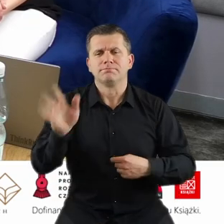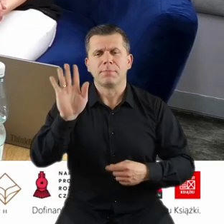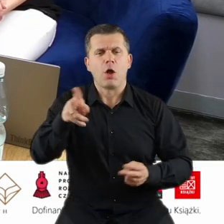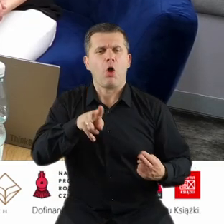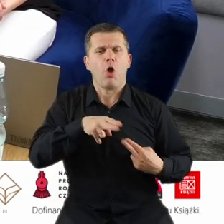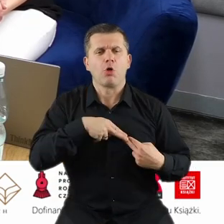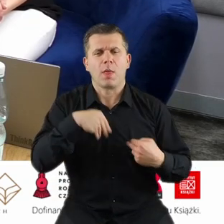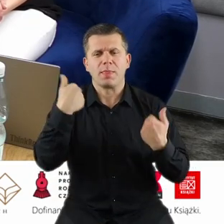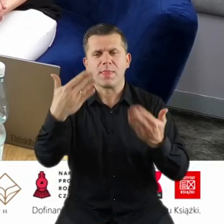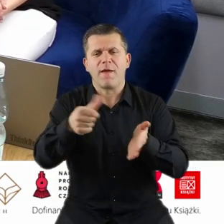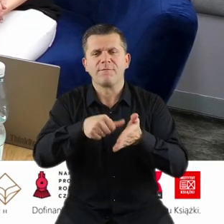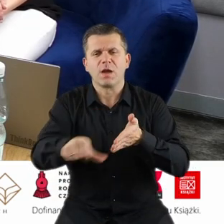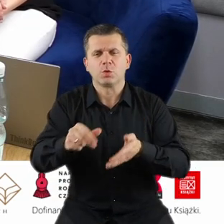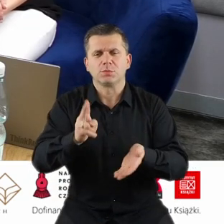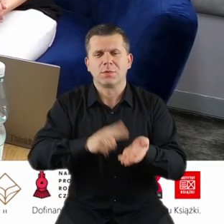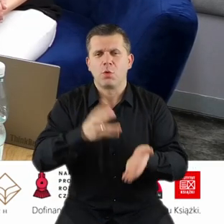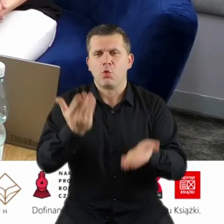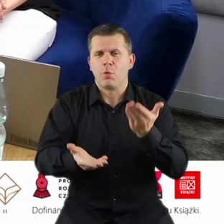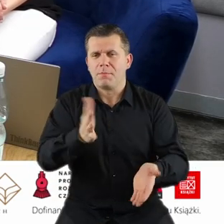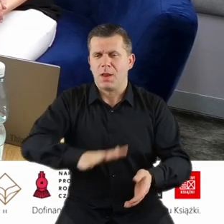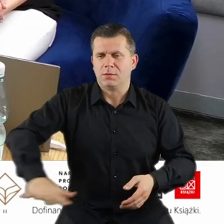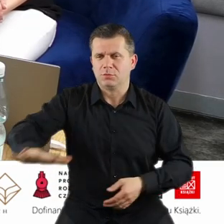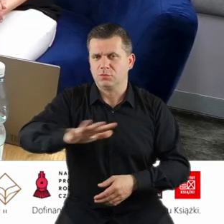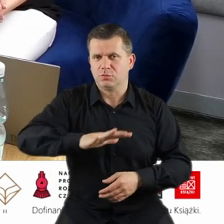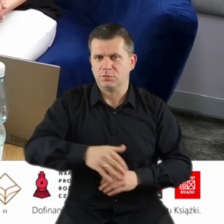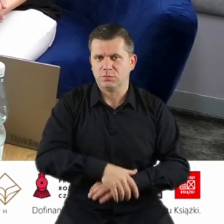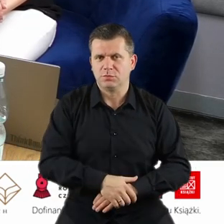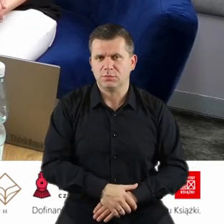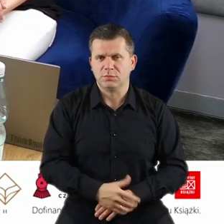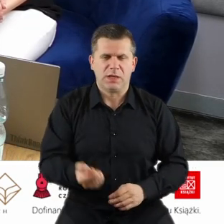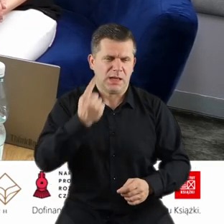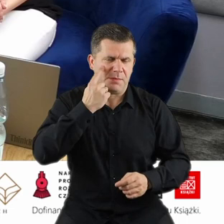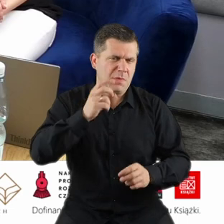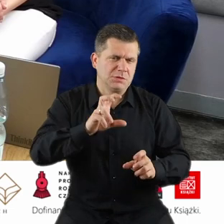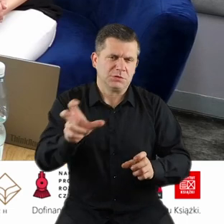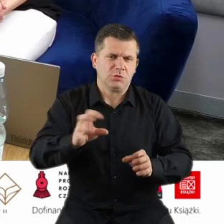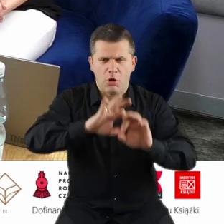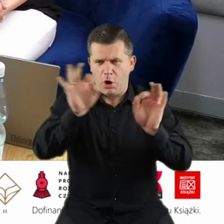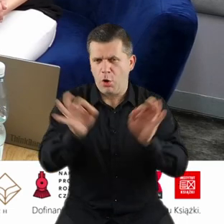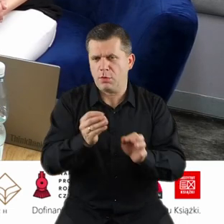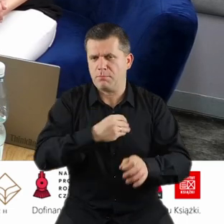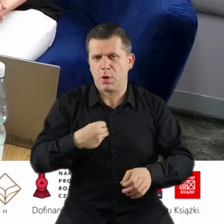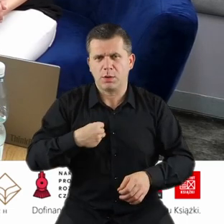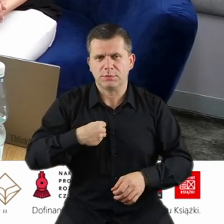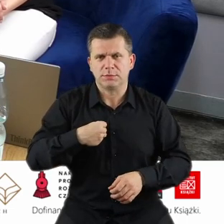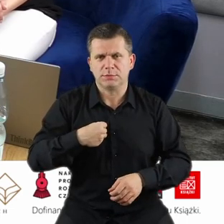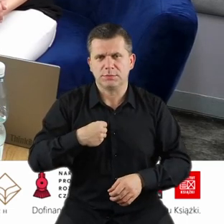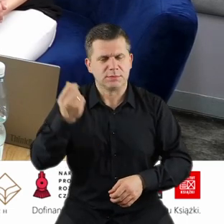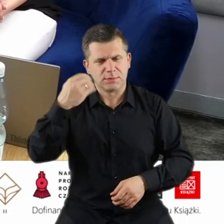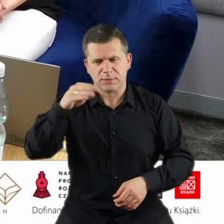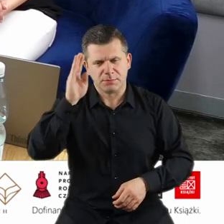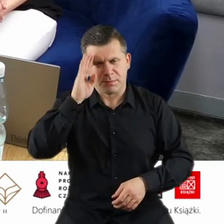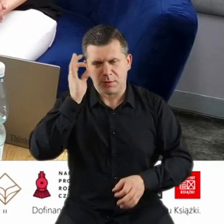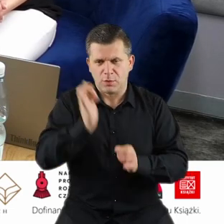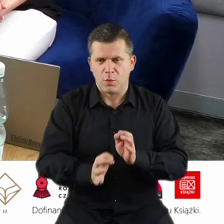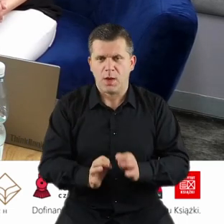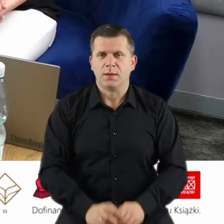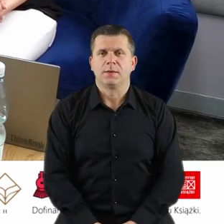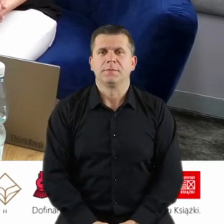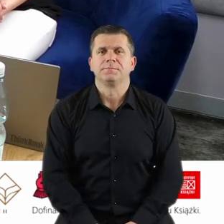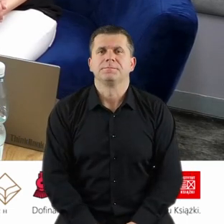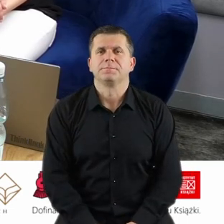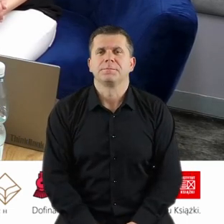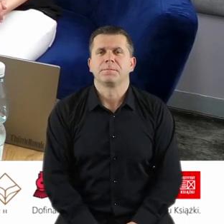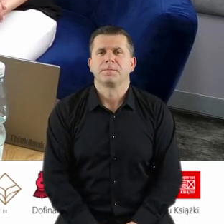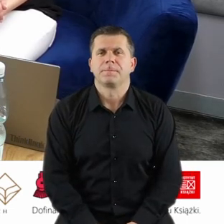honorowanych tym wyróżnieniem na Lubelszczyźnie. Na Lubelszczyźnie, czy w skali też ogólnopolskiej, już teraz nie powiem precyzyjnie.